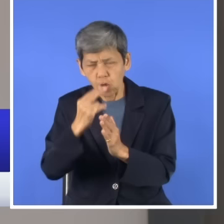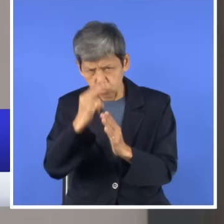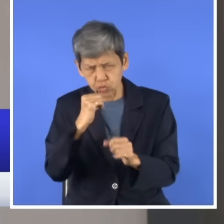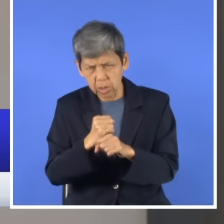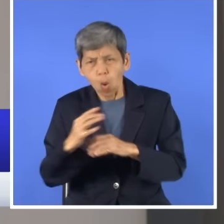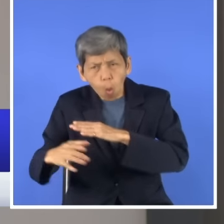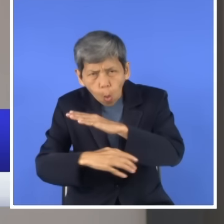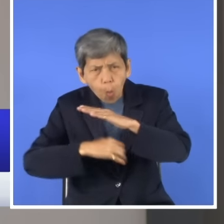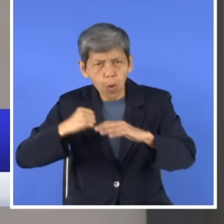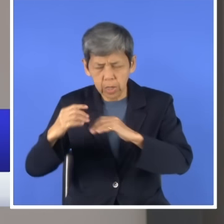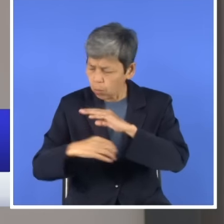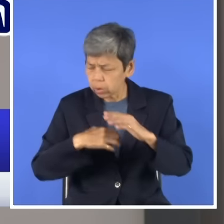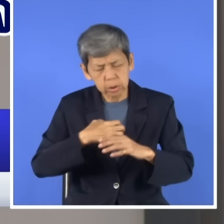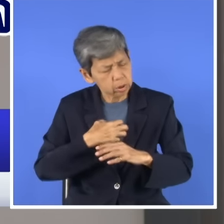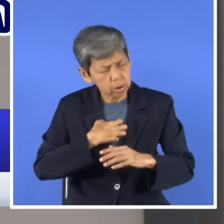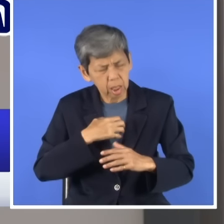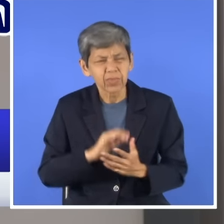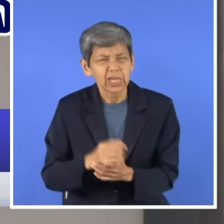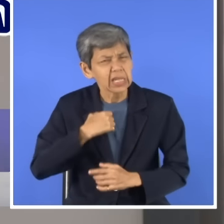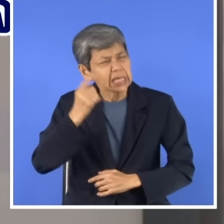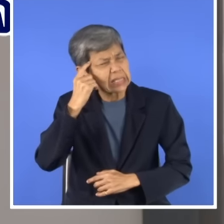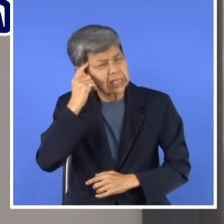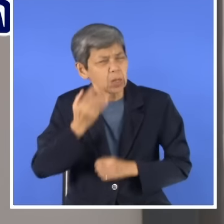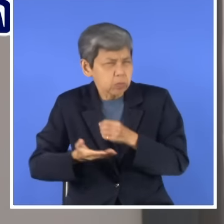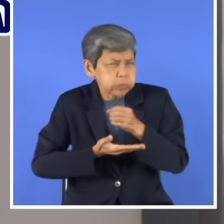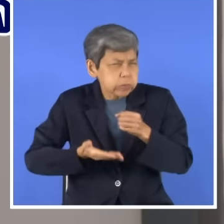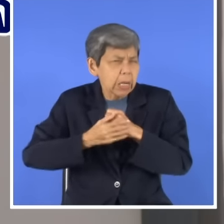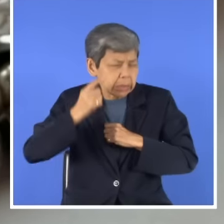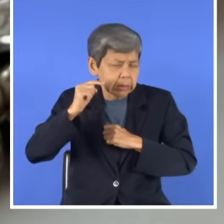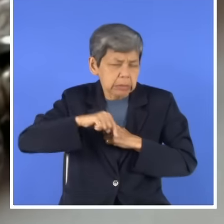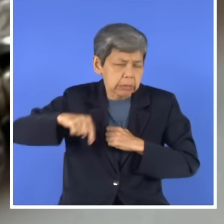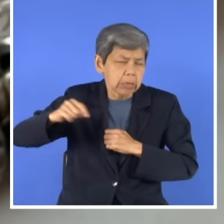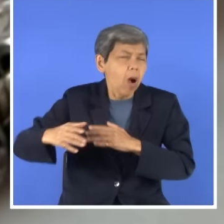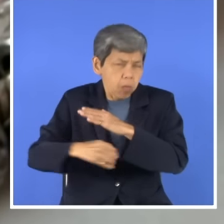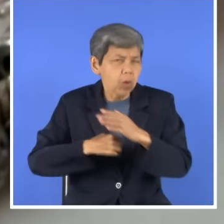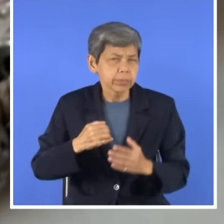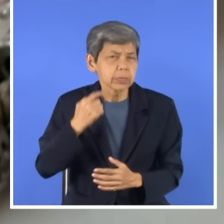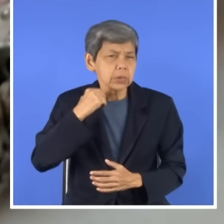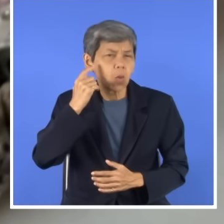ไล่ให้ไวที่สุดจ้ะสงสัยขี้ยาเลาะบ้านเนี่ยล่ะจ้ะ